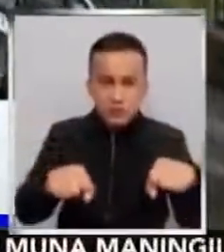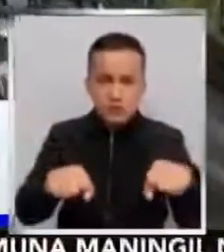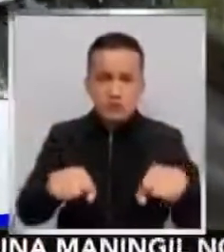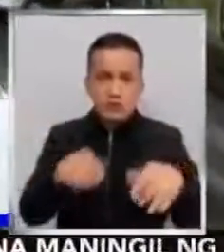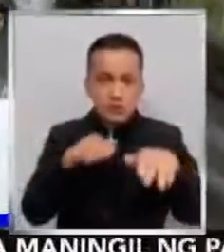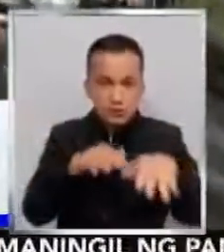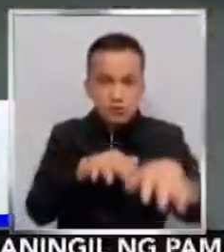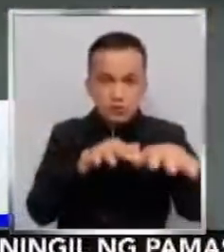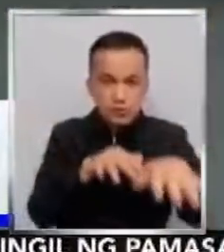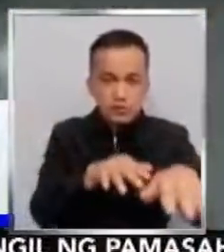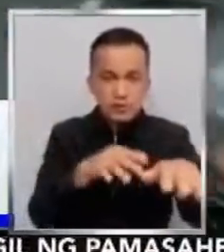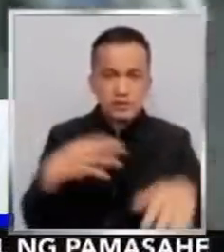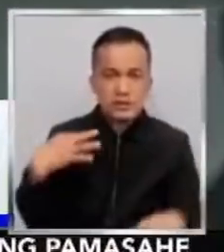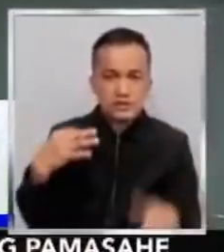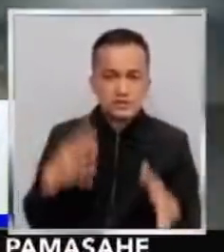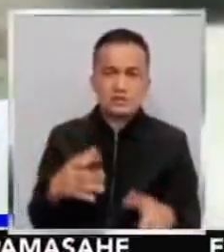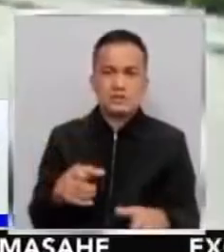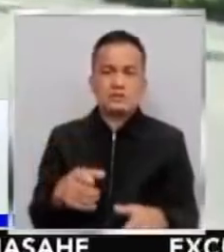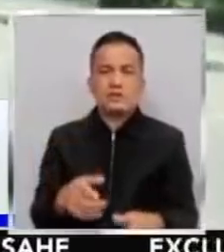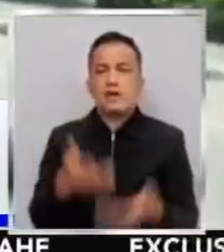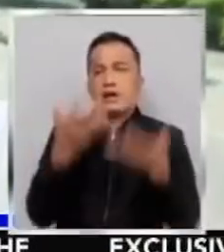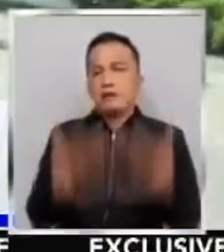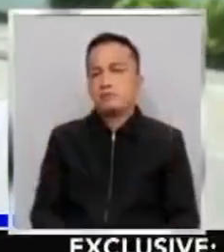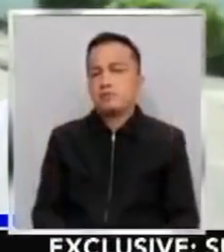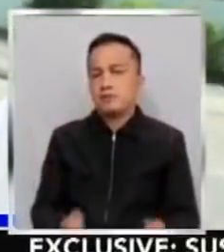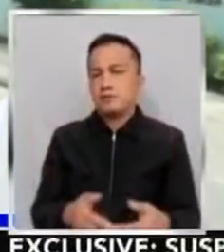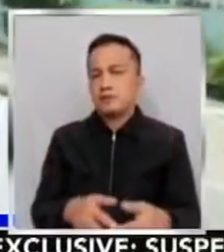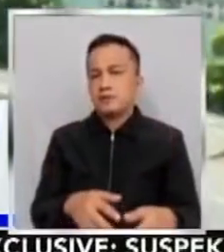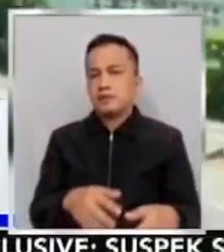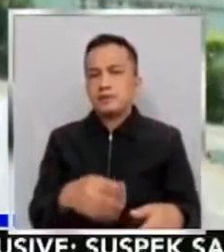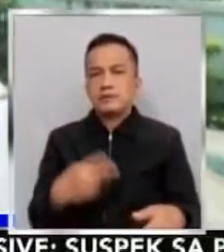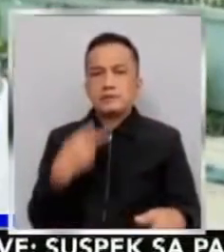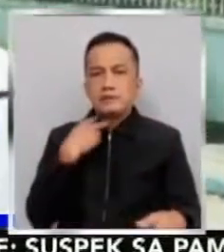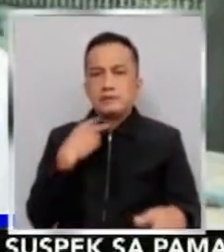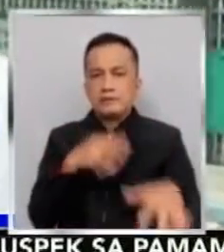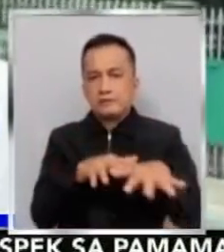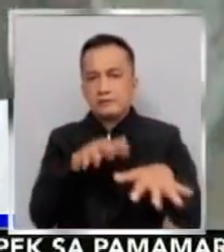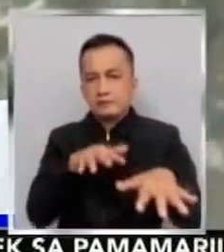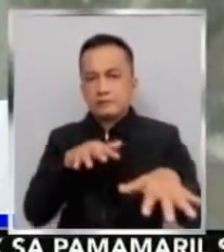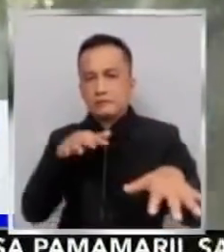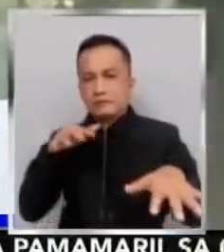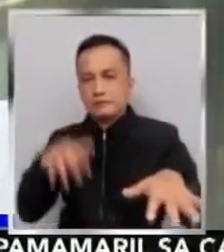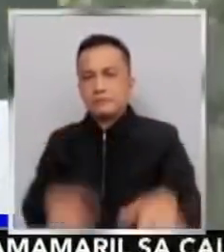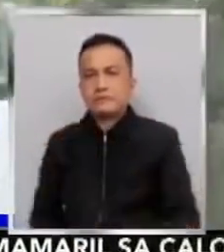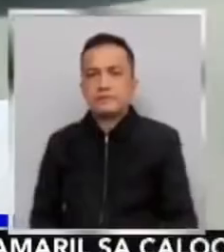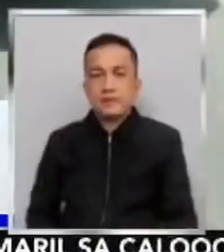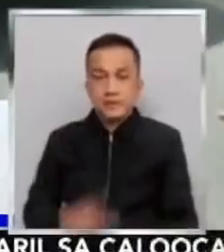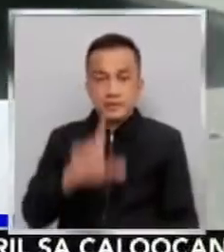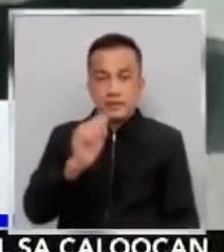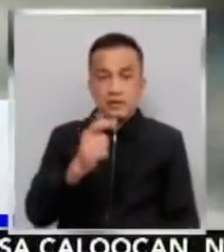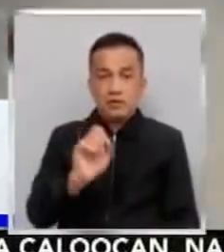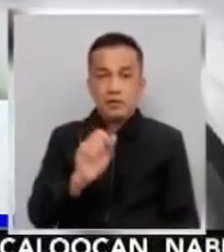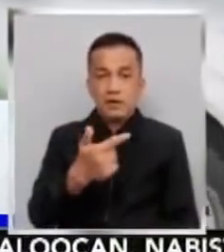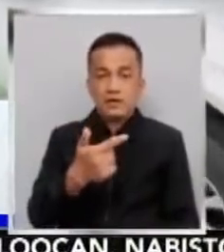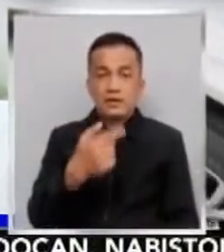hindi tuloy maiwasang bumigat ang daloy ng trapiko. Sa Lawag City may mga mascot at ipinamimigay ring candy.